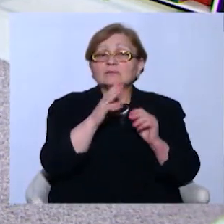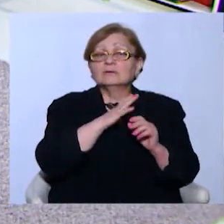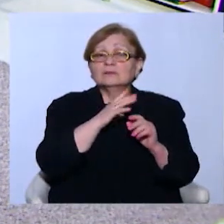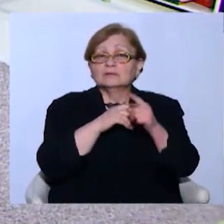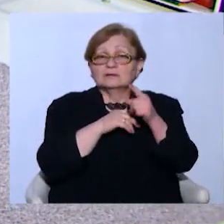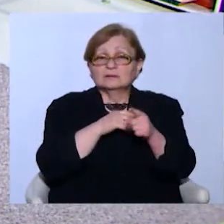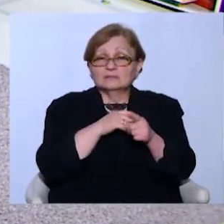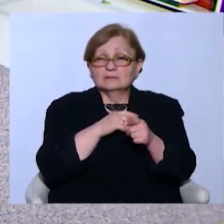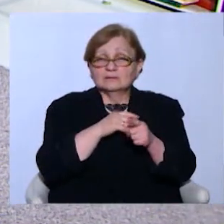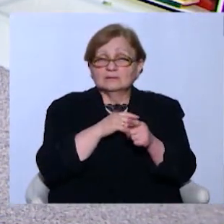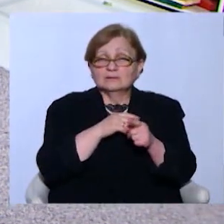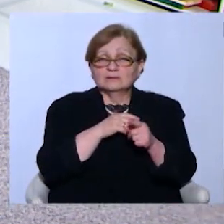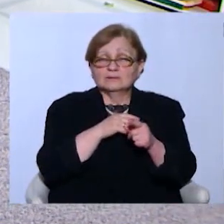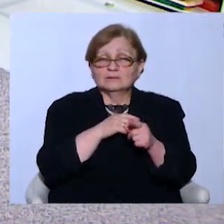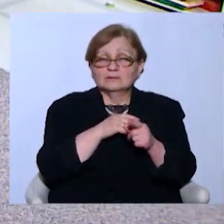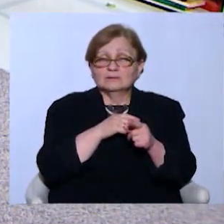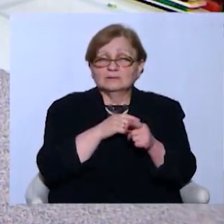იყო